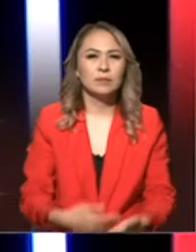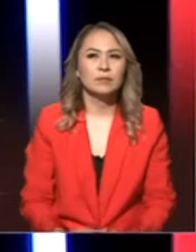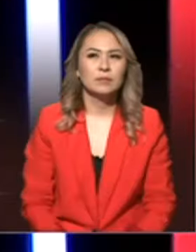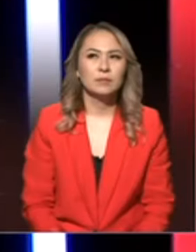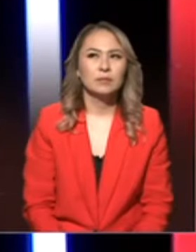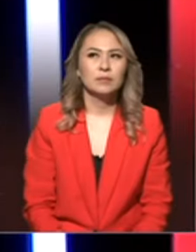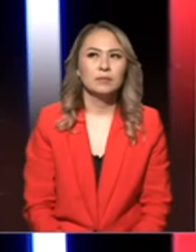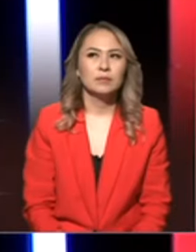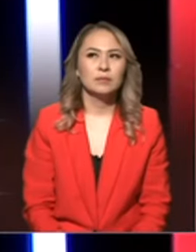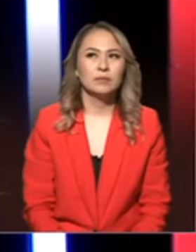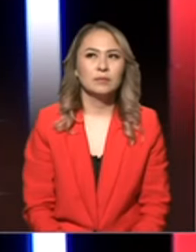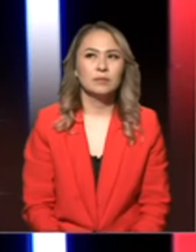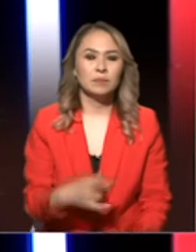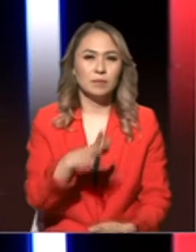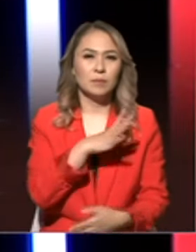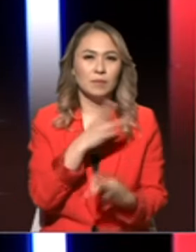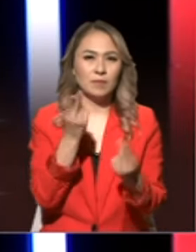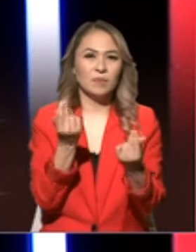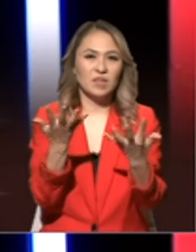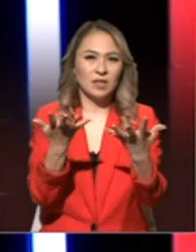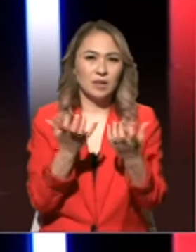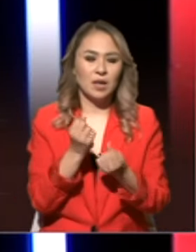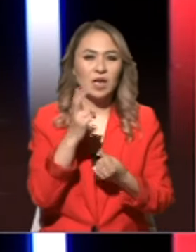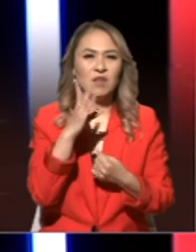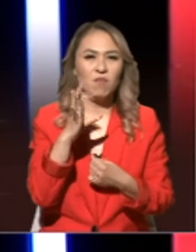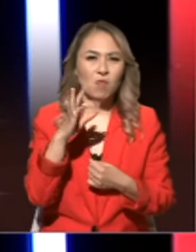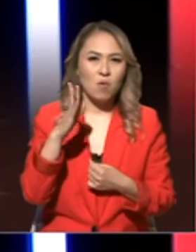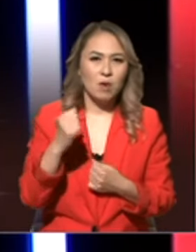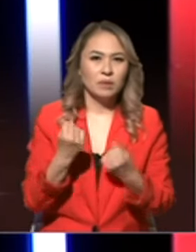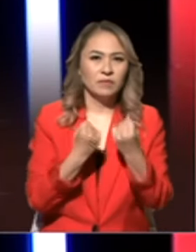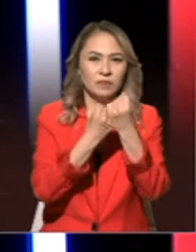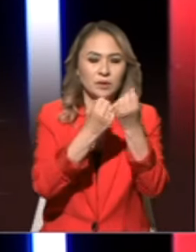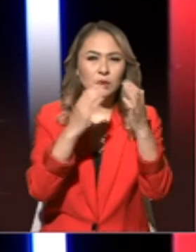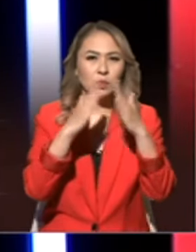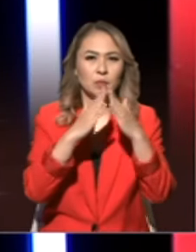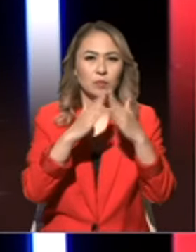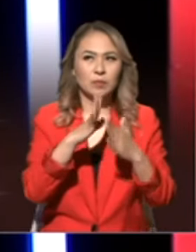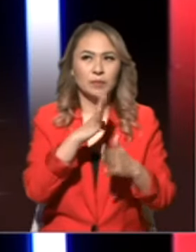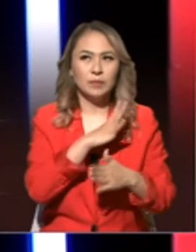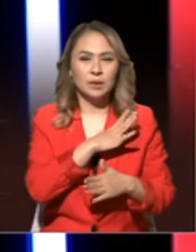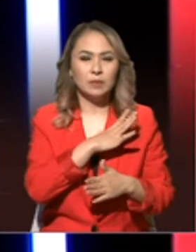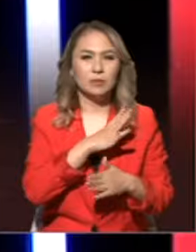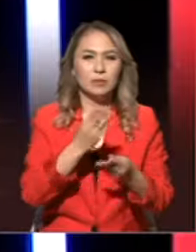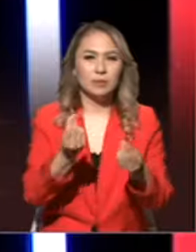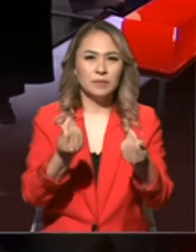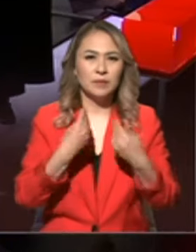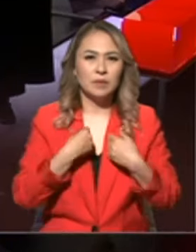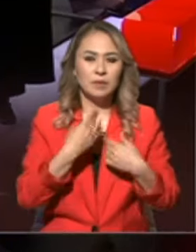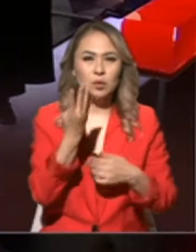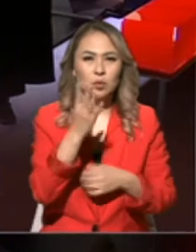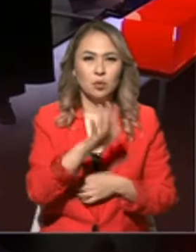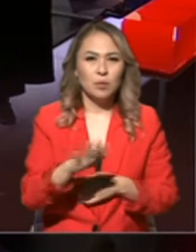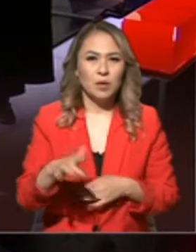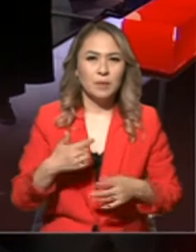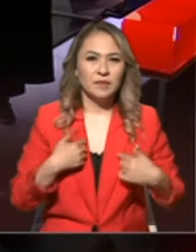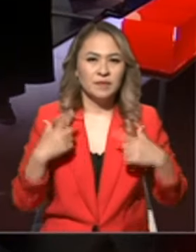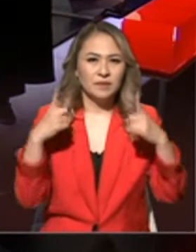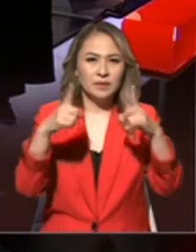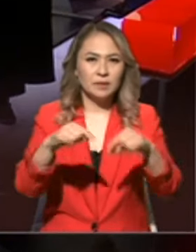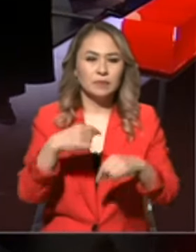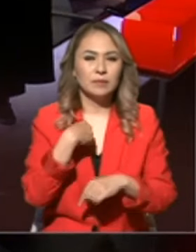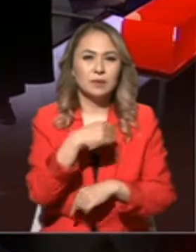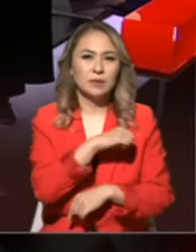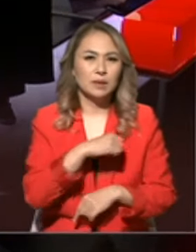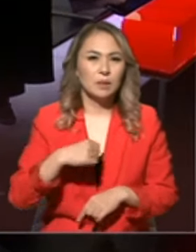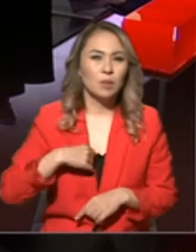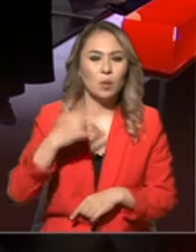Арайлым, сіз ақша алып бердіңіз енді мысалға жаңа квота, қолдау, үй. Иә, мен бастапқыда берді ғой, мен 4 баламен бардым ғой, өзім бардым ғой.